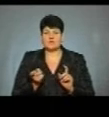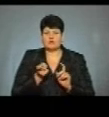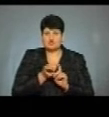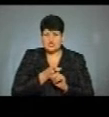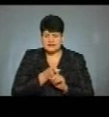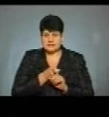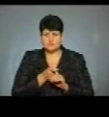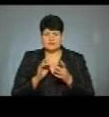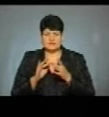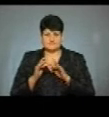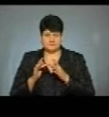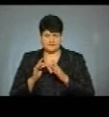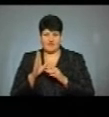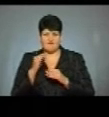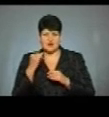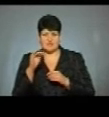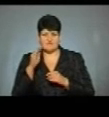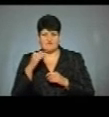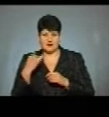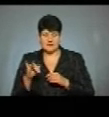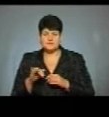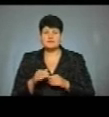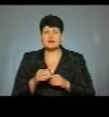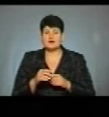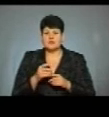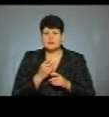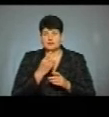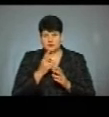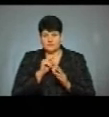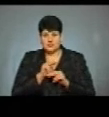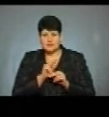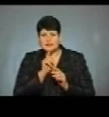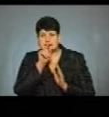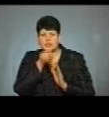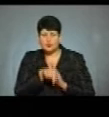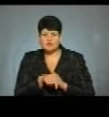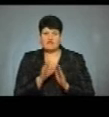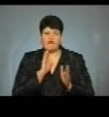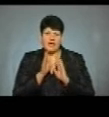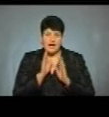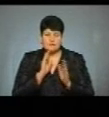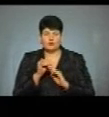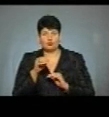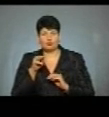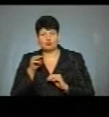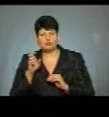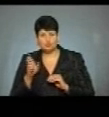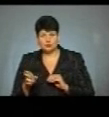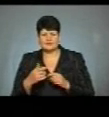як, ну, і зараз будемо навчати їх, ну, як заходити в мережу, Facebook, YouTube і так далі.